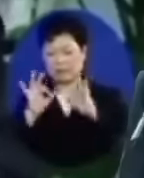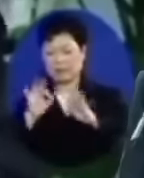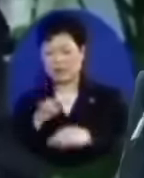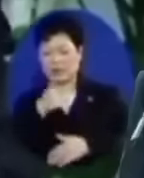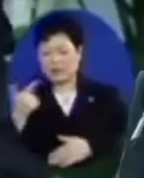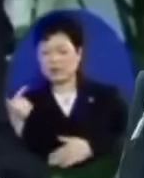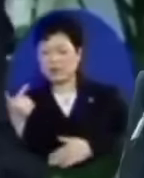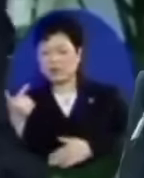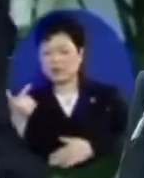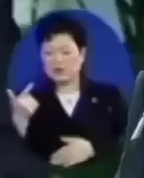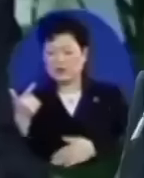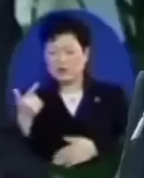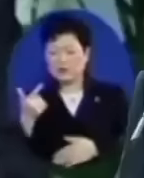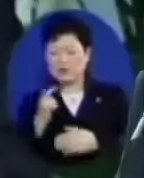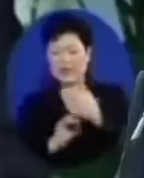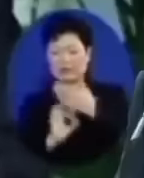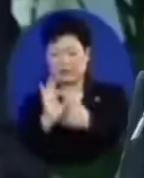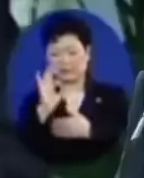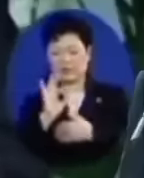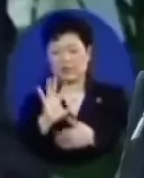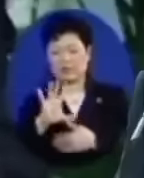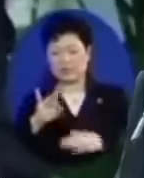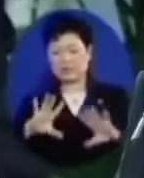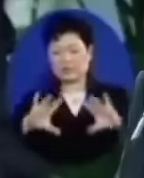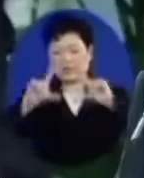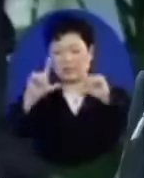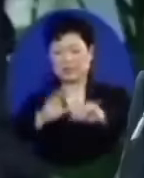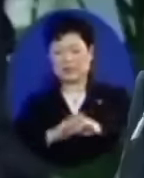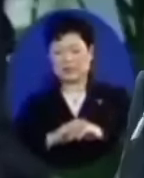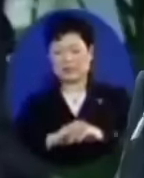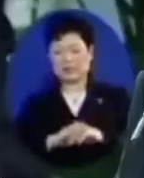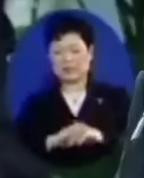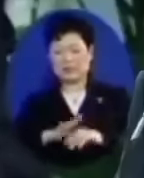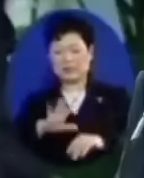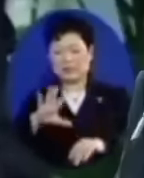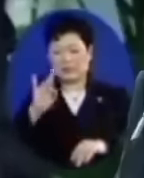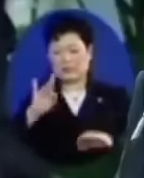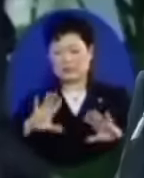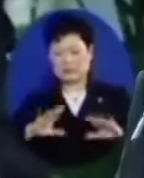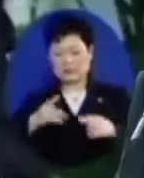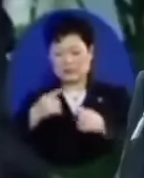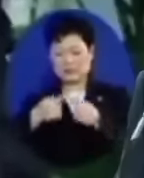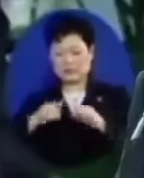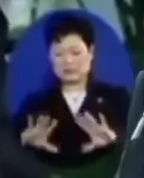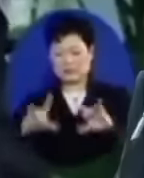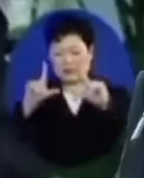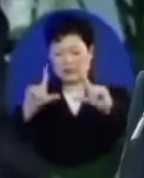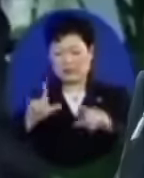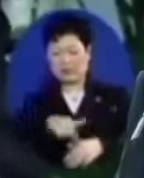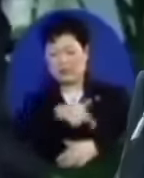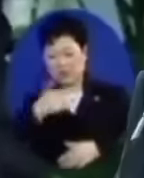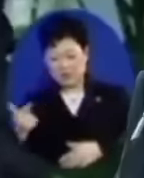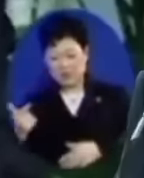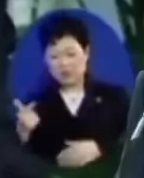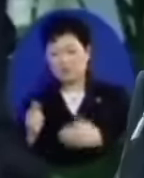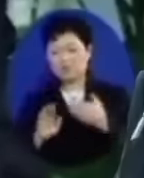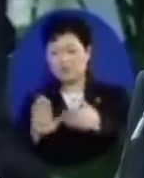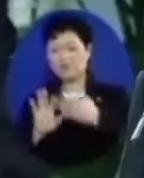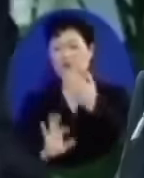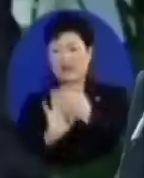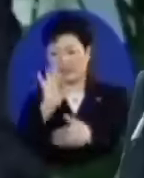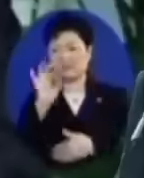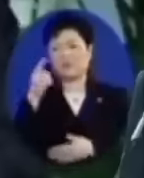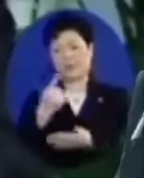오고 아침이 오는 첫째 날이라. 우리는 첫째 날을 아침이 오고 저녁이 온다고 말하는데 성경은 저녁이 오고 아침이 오는 첫째